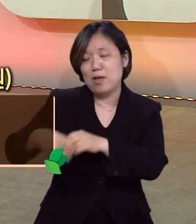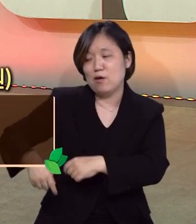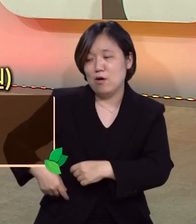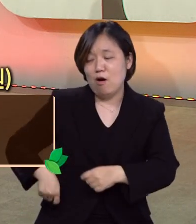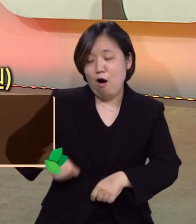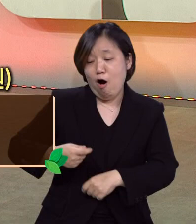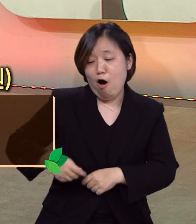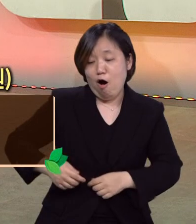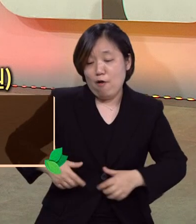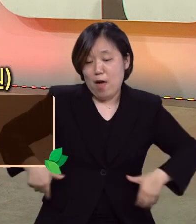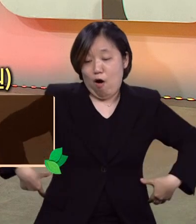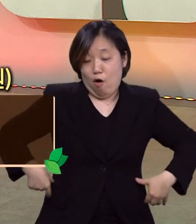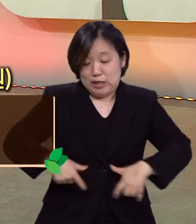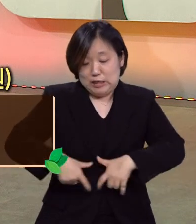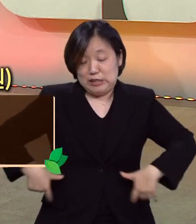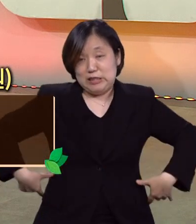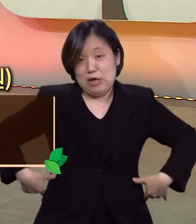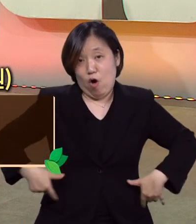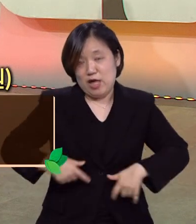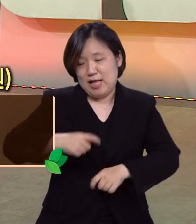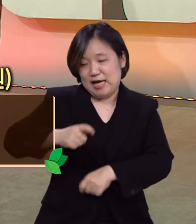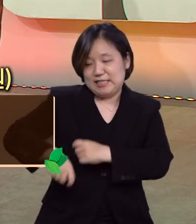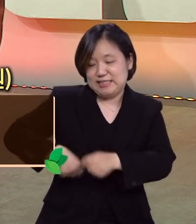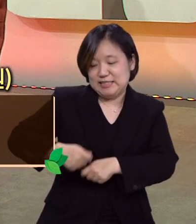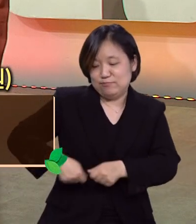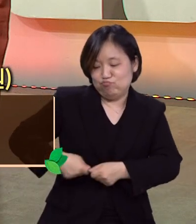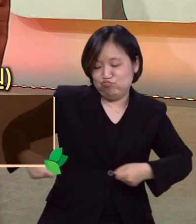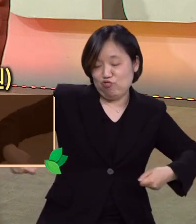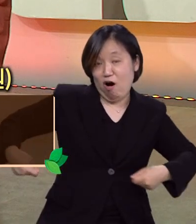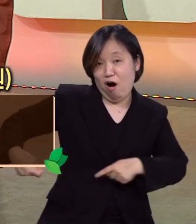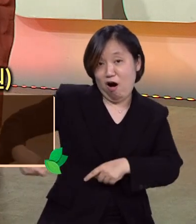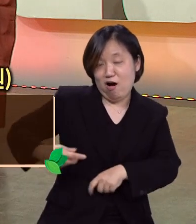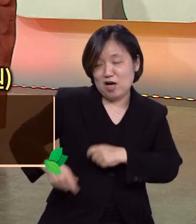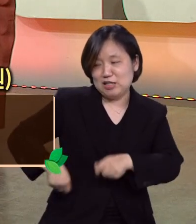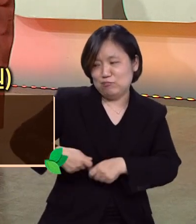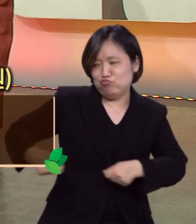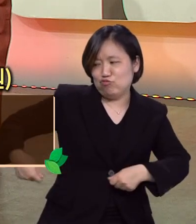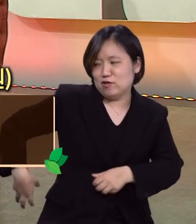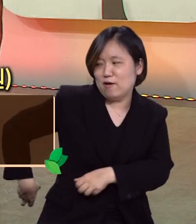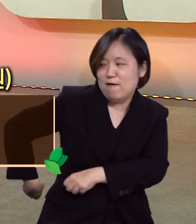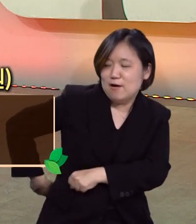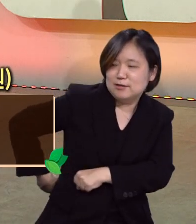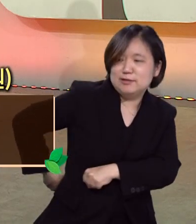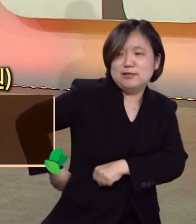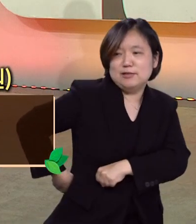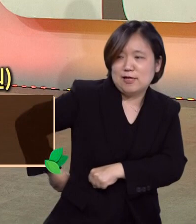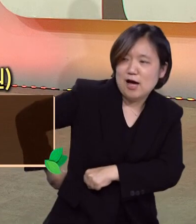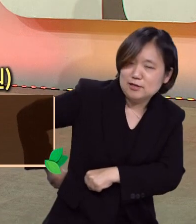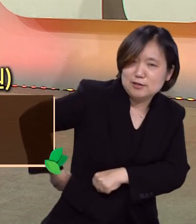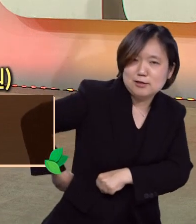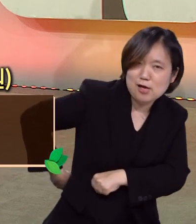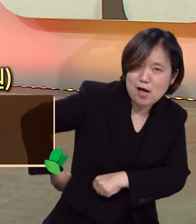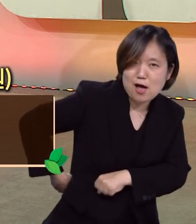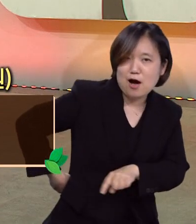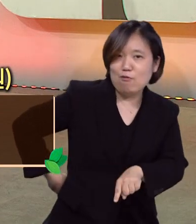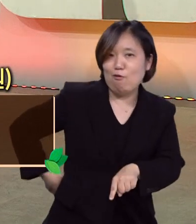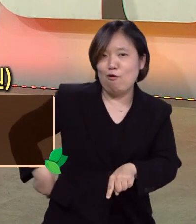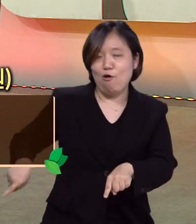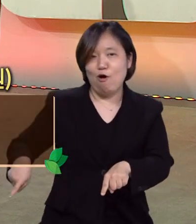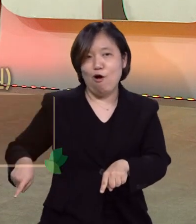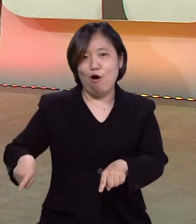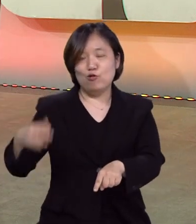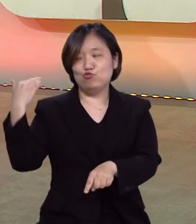분이 허리에다 끈을 묶어 가지고 허리로 끈을 묶어 가지고 앞에서는 스님 두 명이 끌어주고